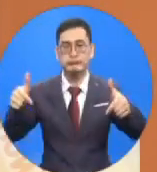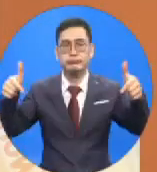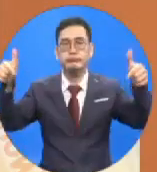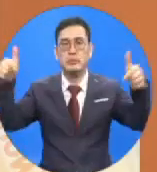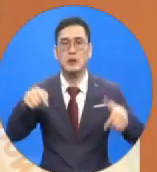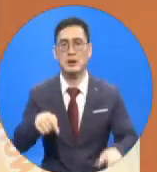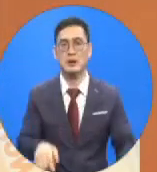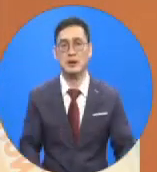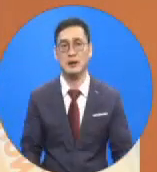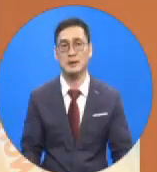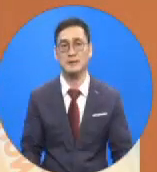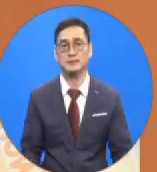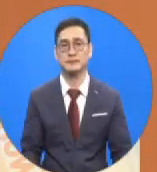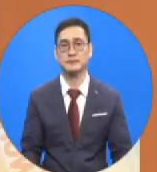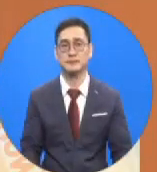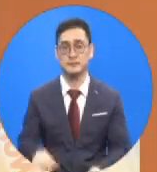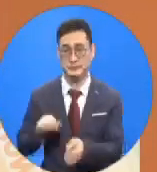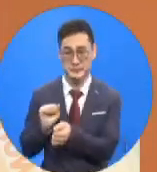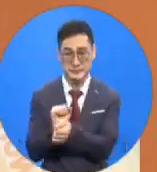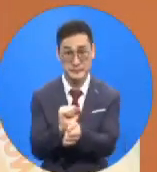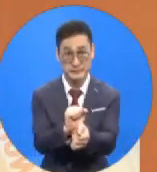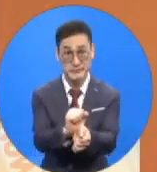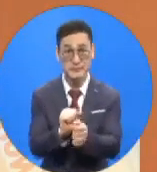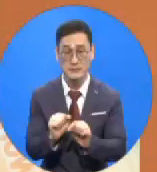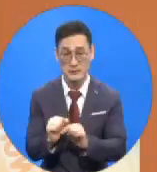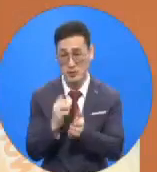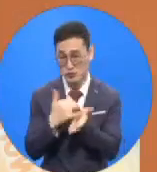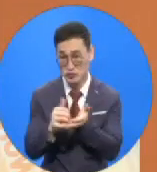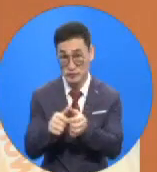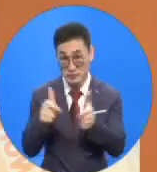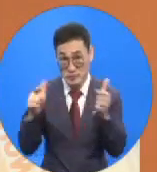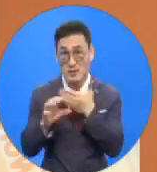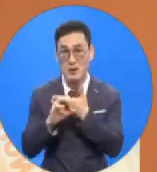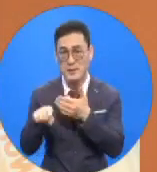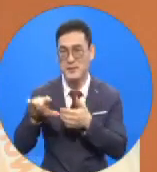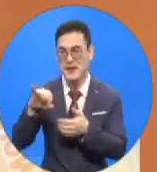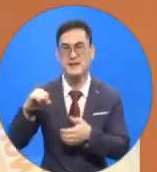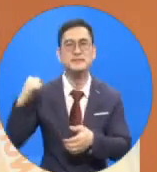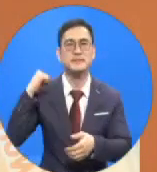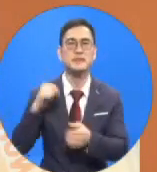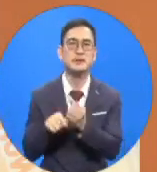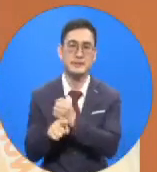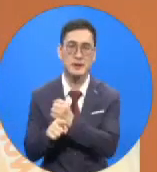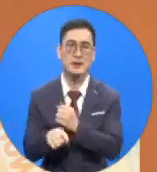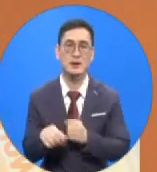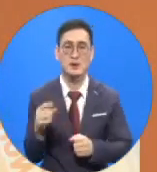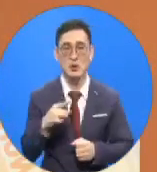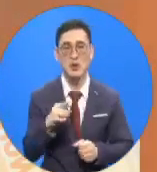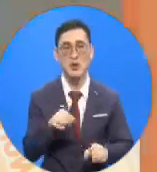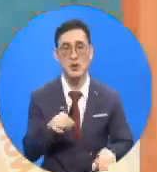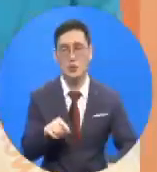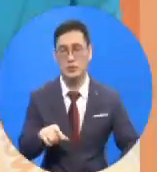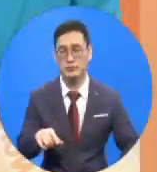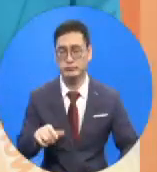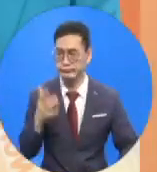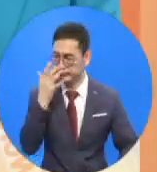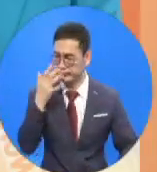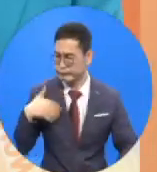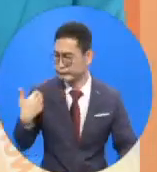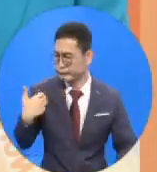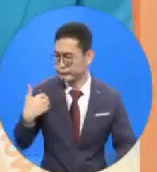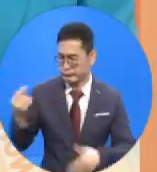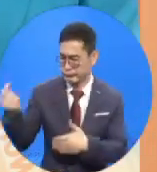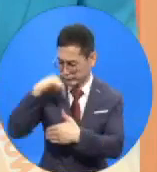이상 강 영양이 높고 바이러스 안도 대단히 많이 나옵니다 또 하나는 뭐 증산 강의 80% 이상 코시 프리미어 한다고 먹어야 돼 있기 때문에